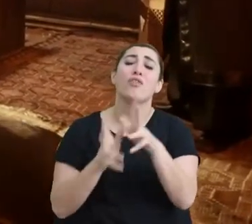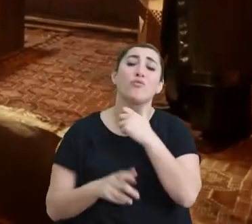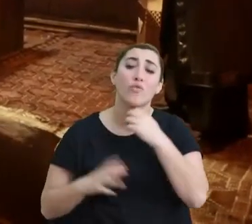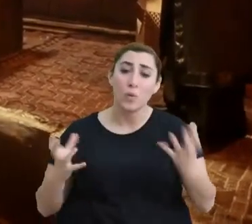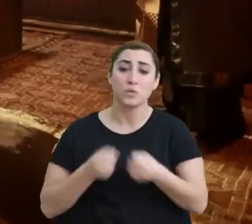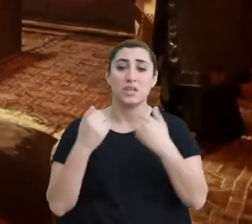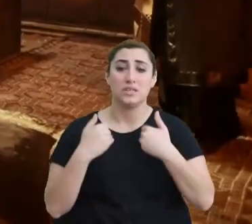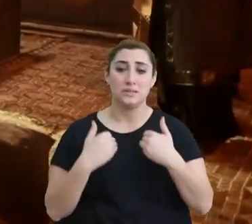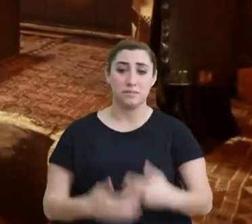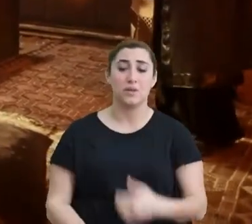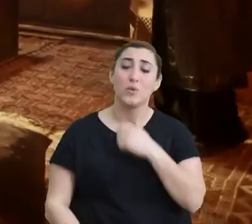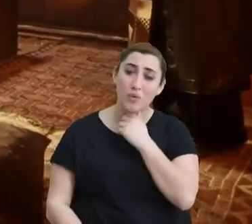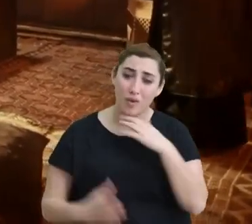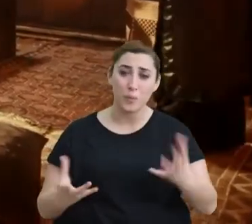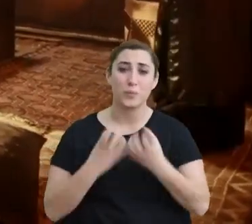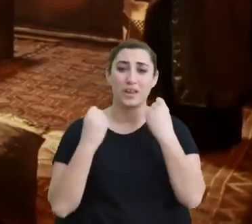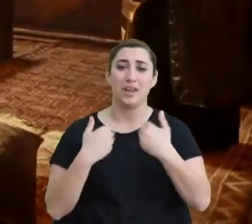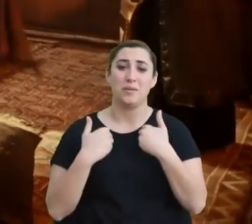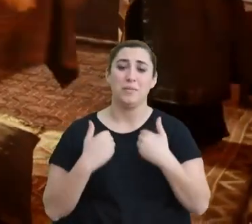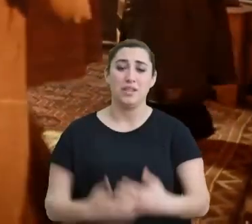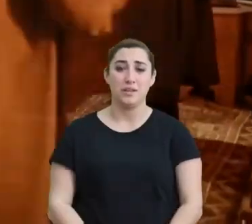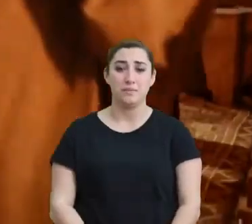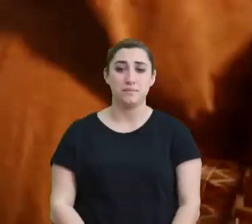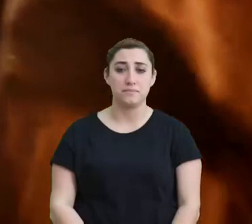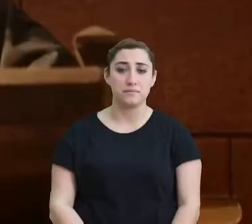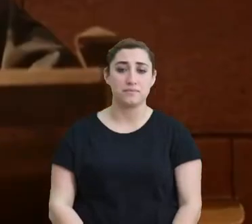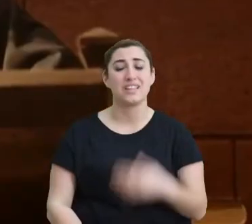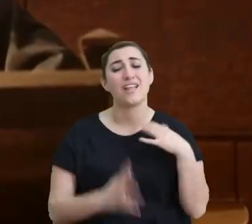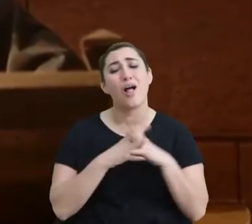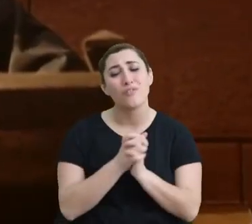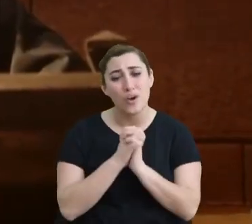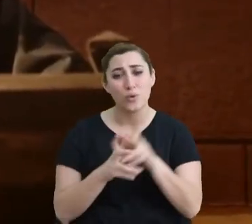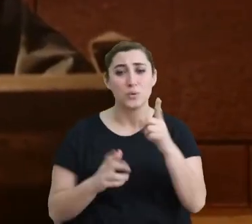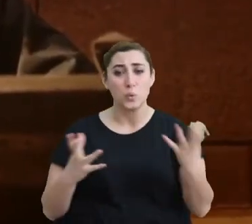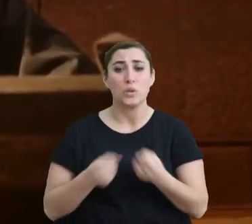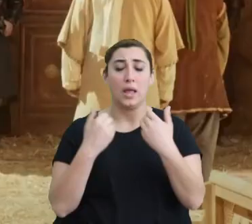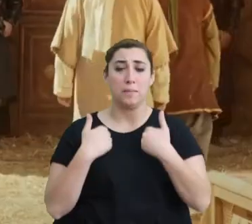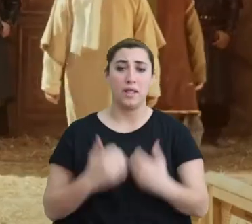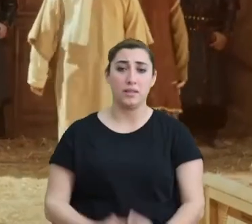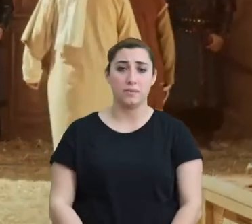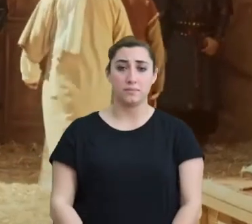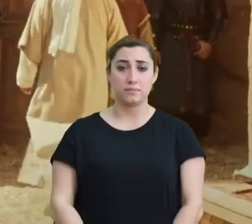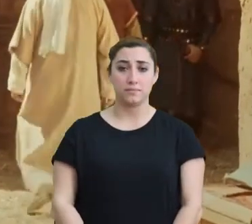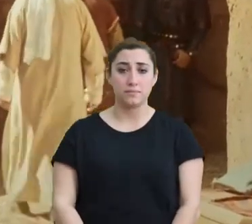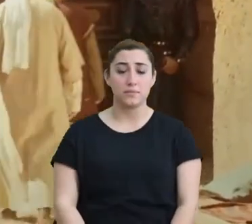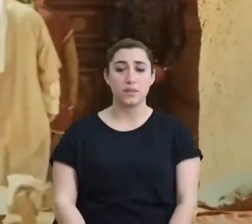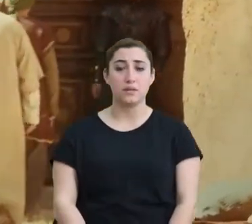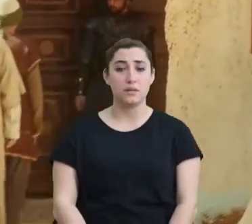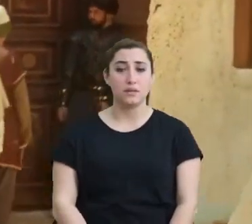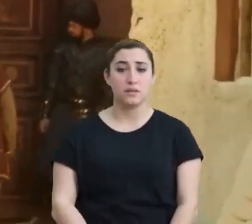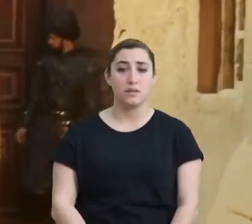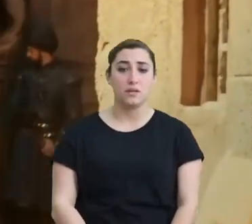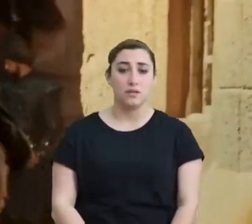olur kurtarın beni. Ne olur kurtarın beni kadı hazretleri. Yalvarıyorum size kurtarın beni. Zabitlerden biri